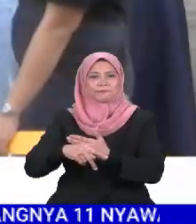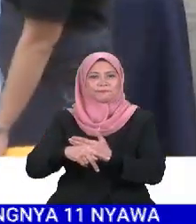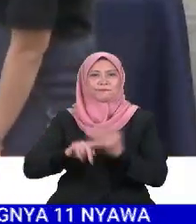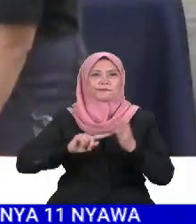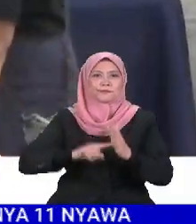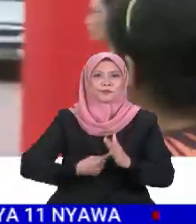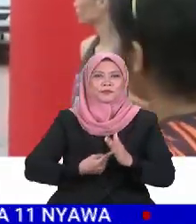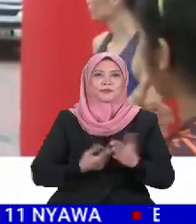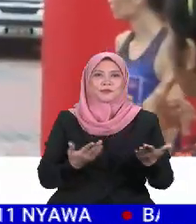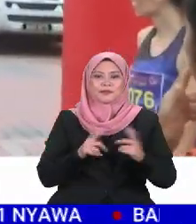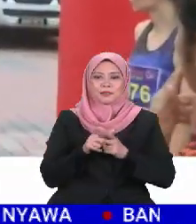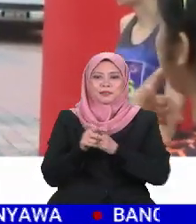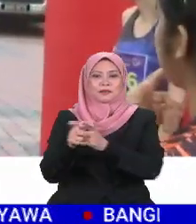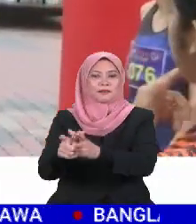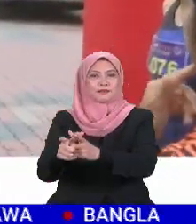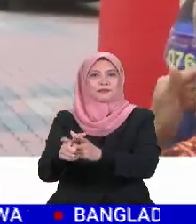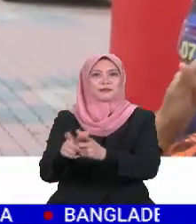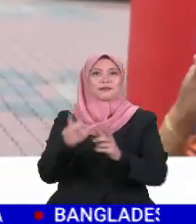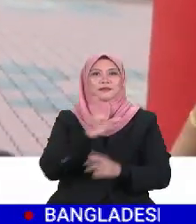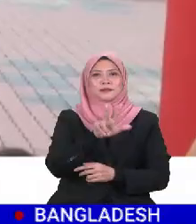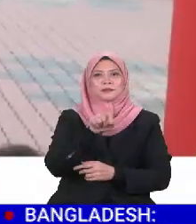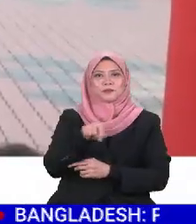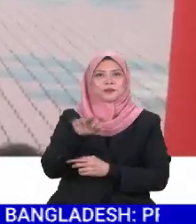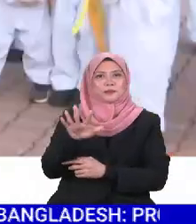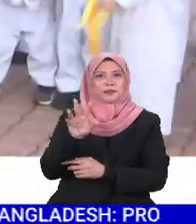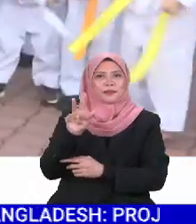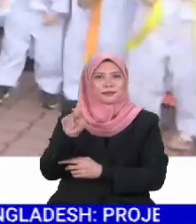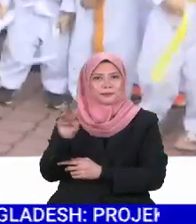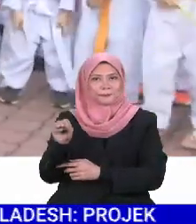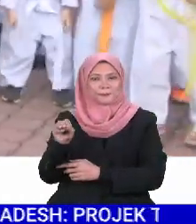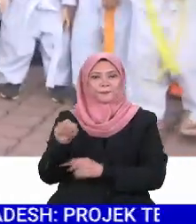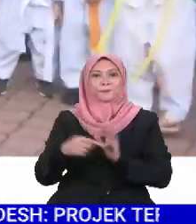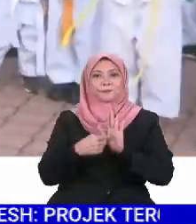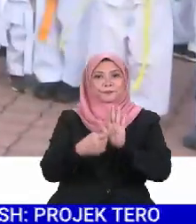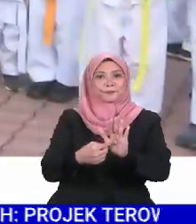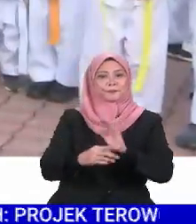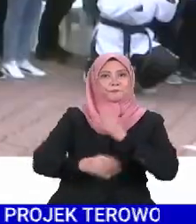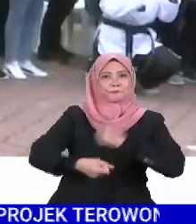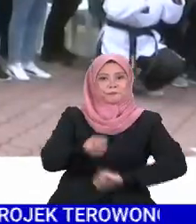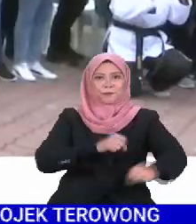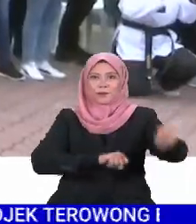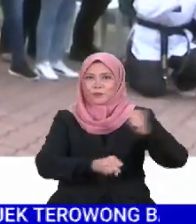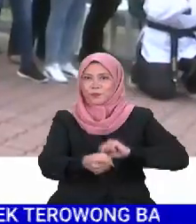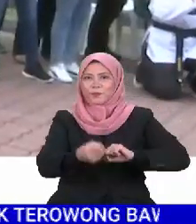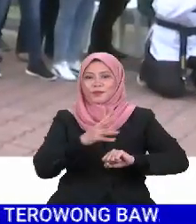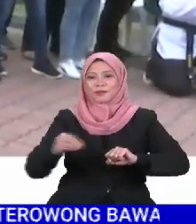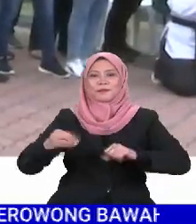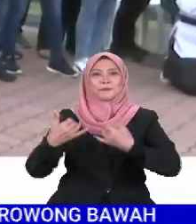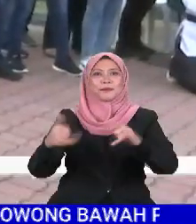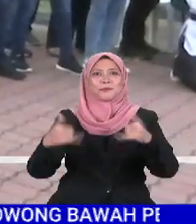berlangsung antaranya larian santai tiga papan 5 km persembahan seni bela diri dan permainan kanak-kanak